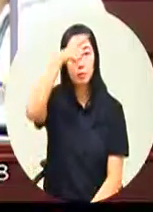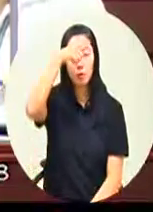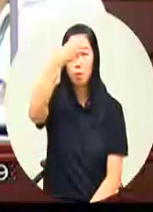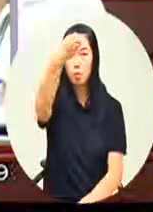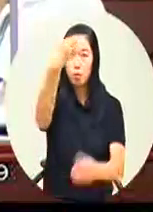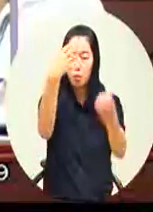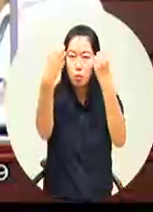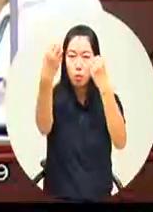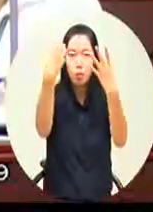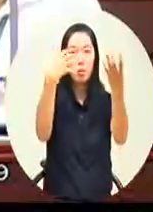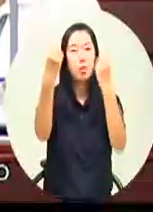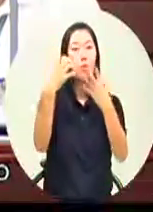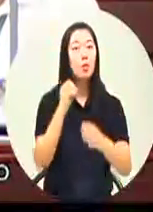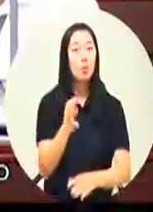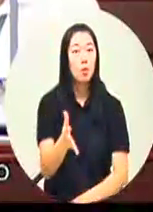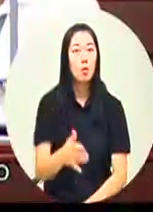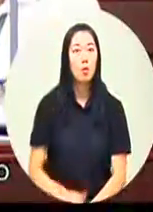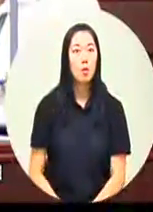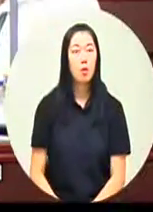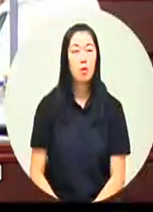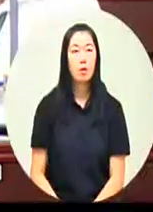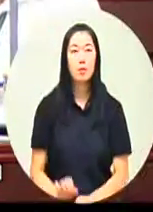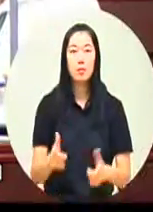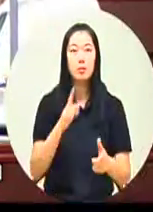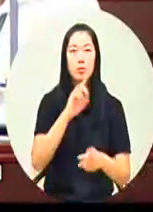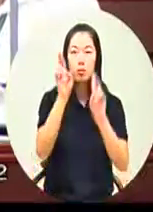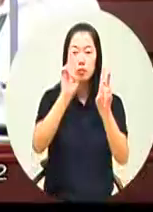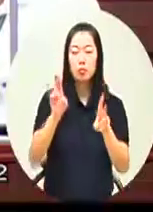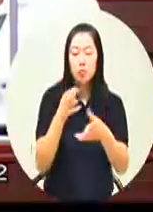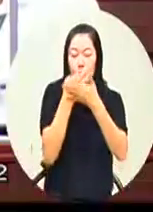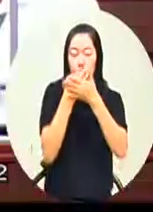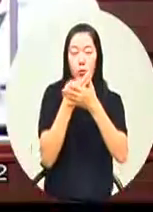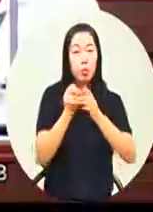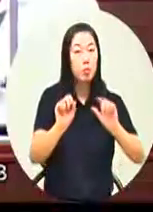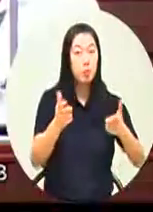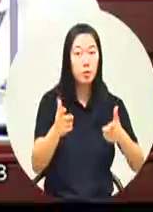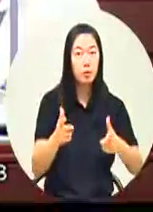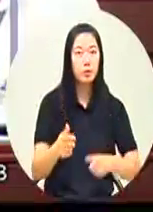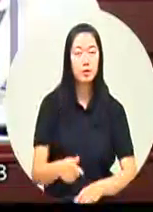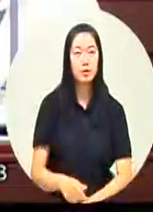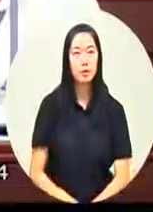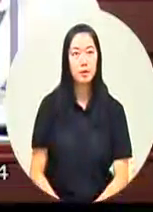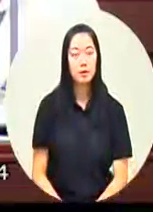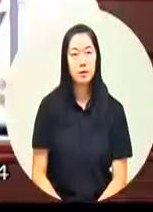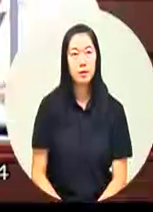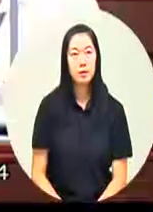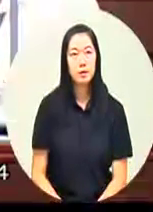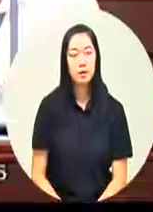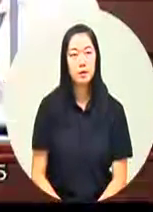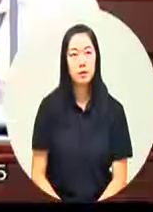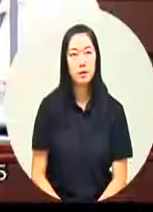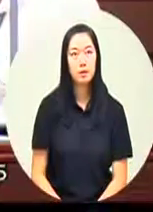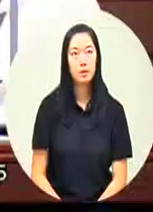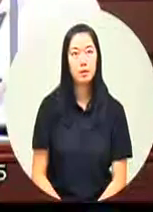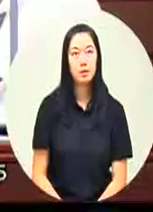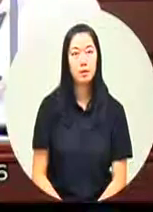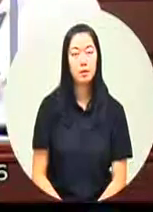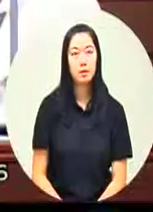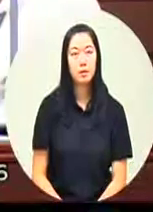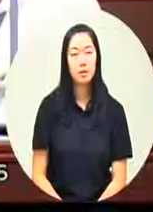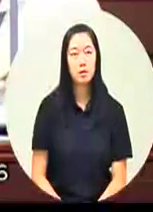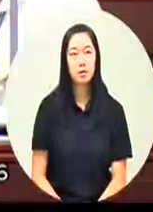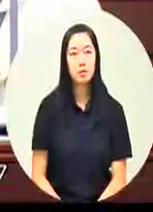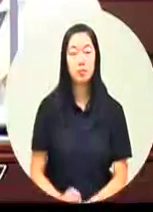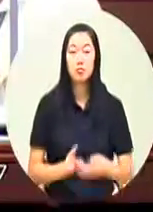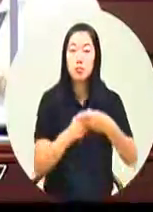会调为闪光，那不是为了要什么省电或是什么节省我们的资源，那没有办法省电的。那